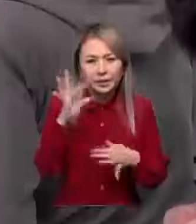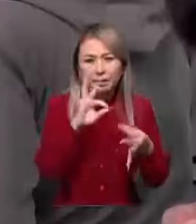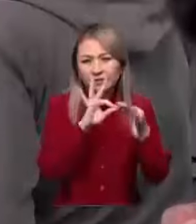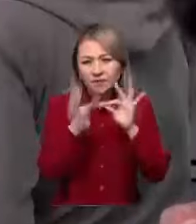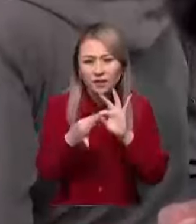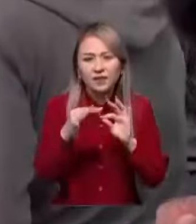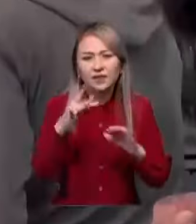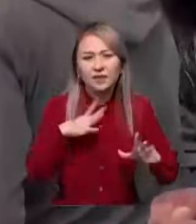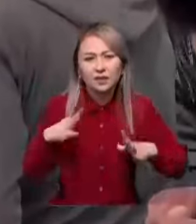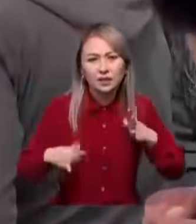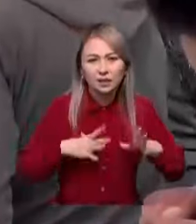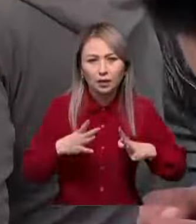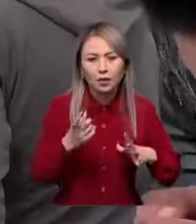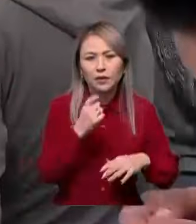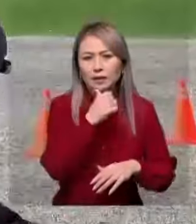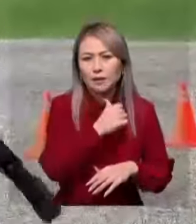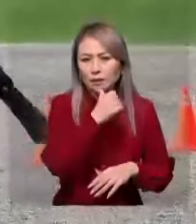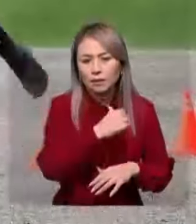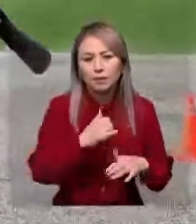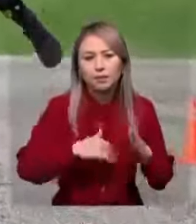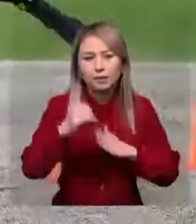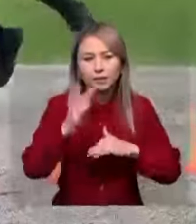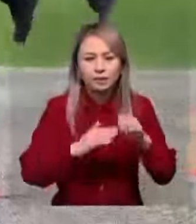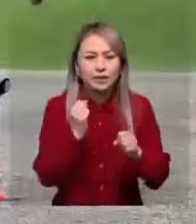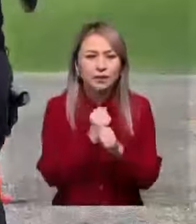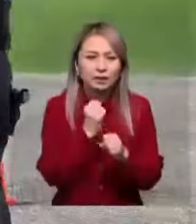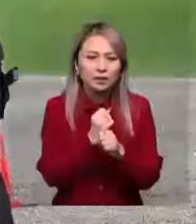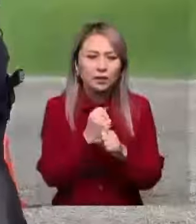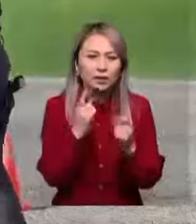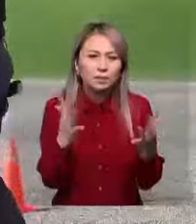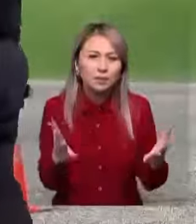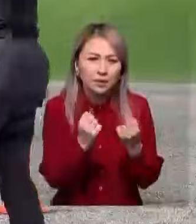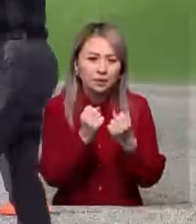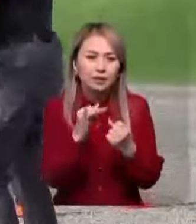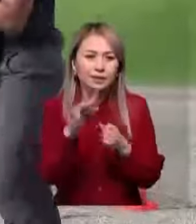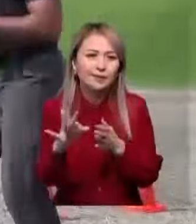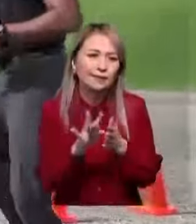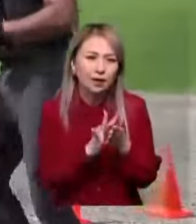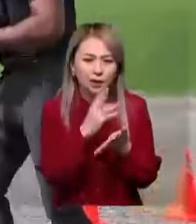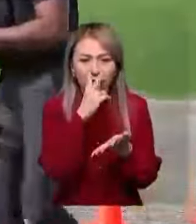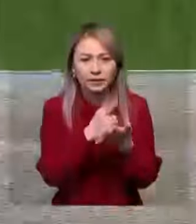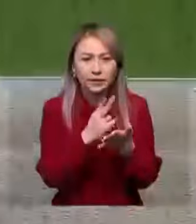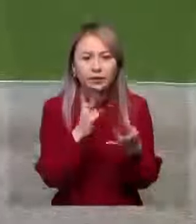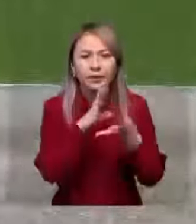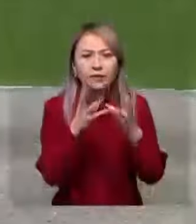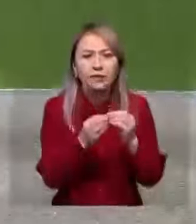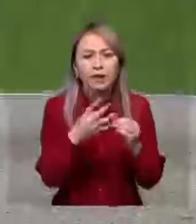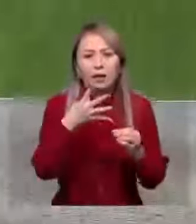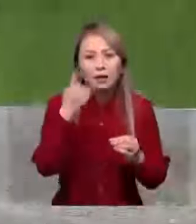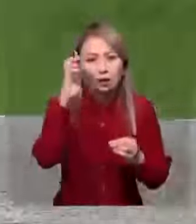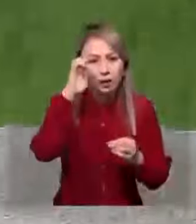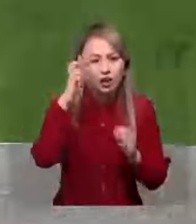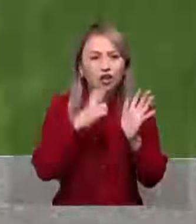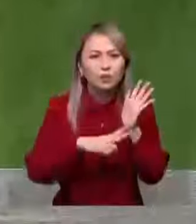және физикалық төзімділікті сынауға бағытталған тактикалық шабуыл және құтқару кезеңдерін жедел әрі дәл еңсеруі тиіс. 41 елден келген